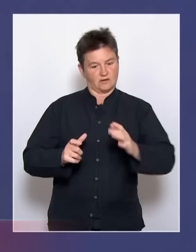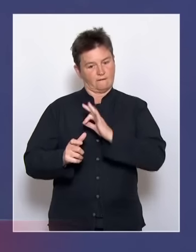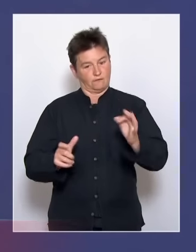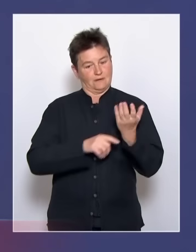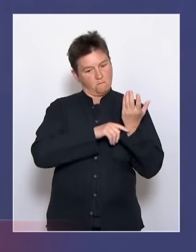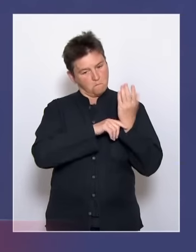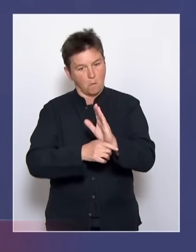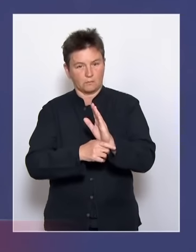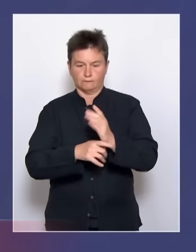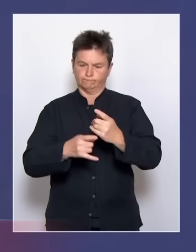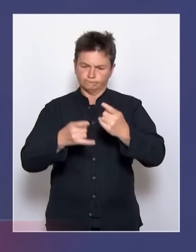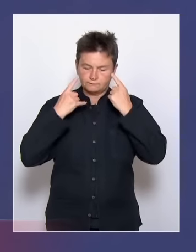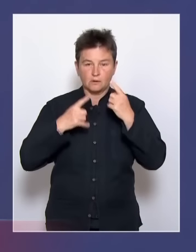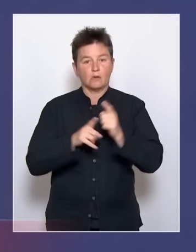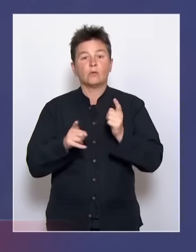réduire les délais